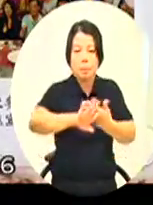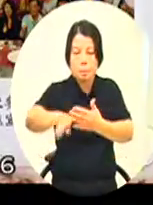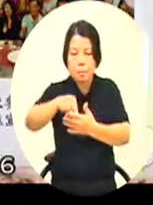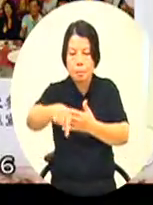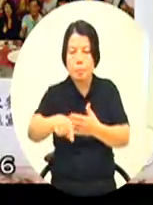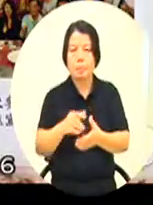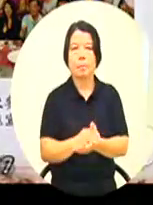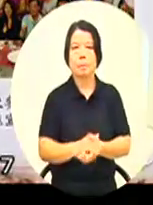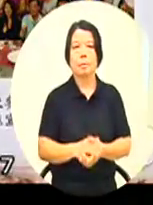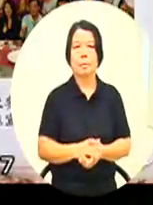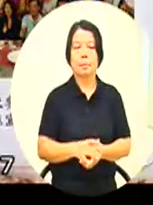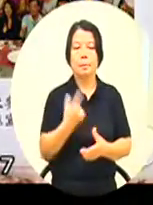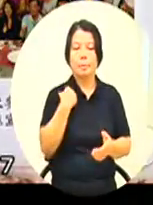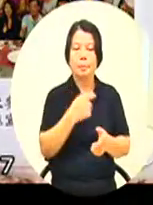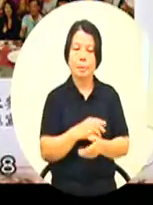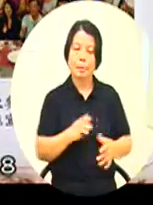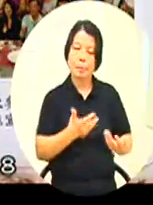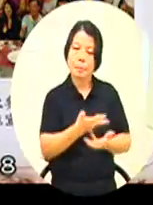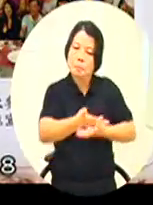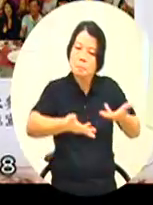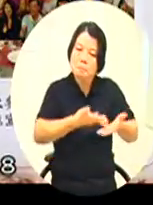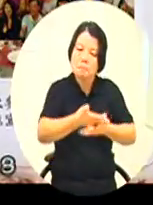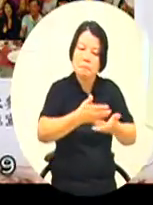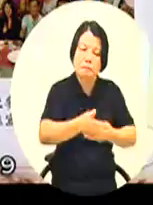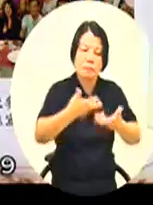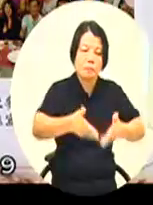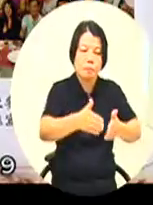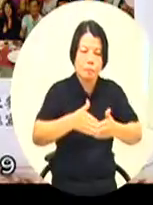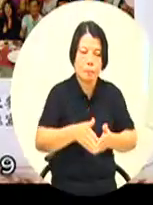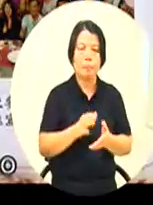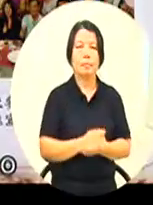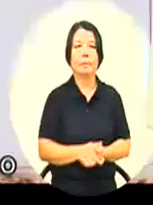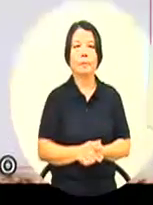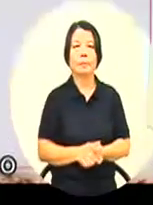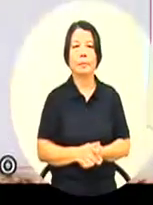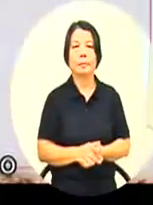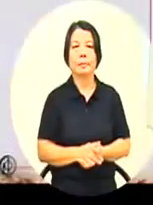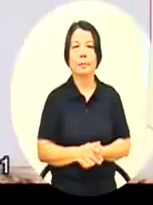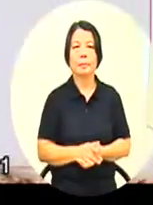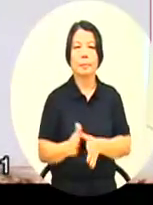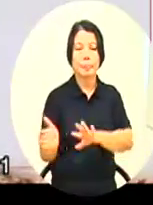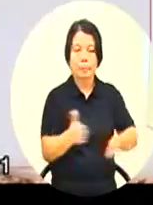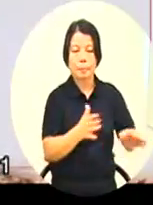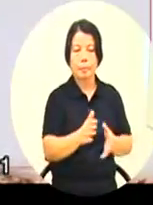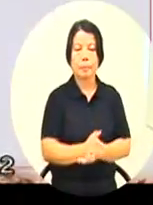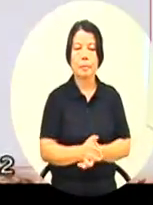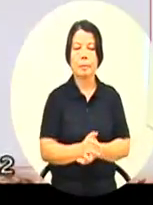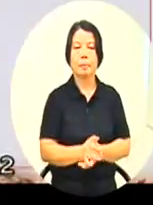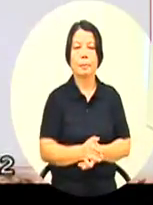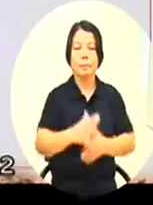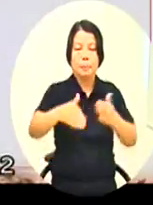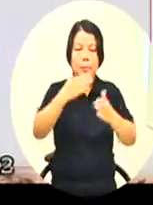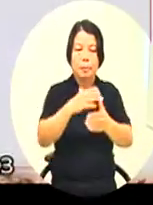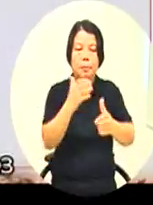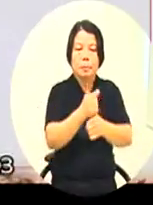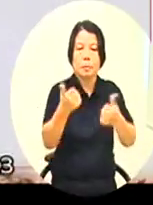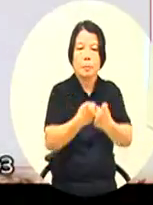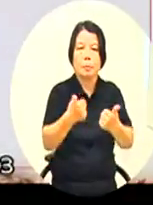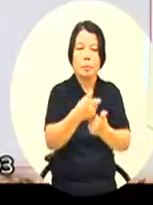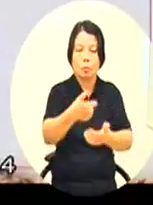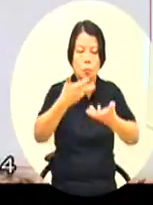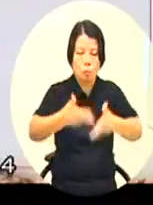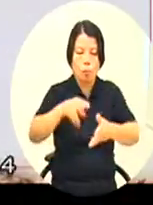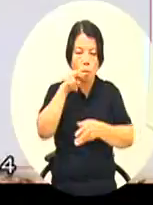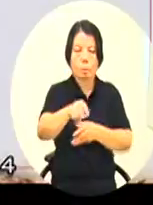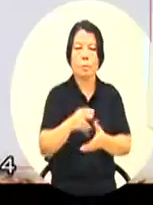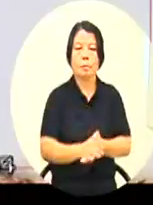个感情联系一个非常重要的平台。那接下来呢，还有我们的校总会也是我都非常的重视。